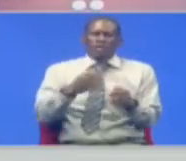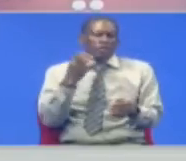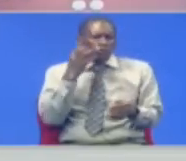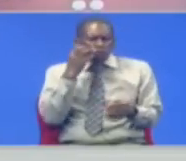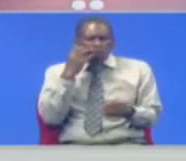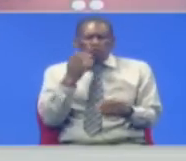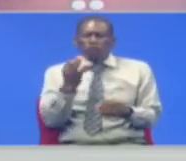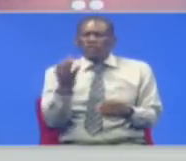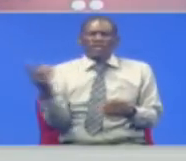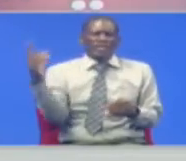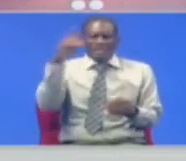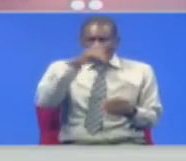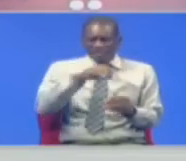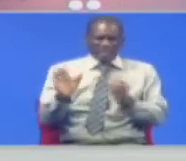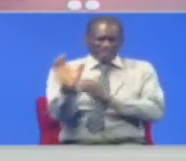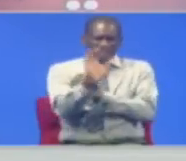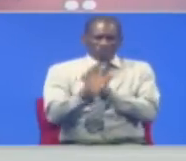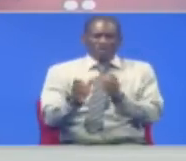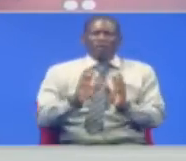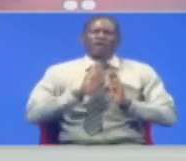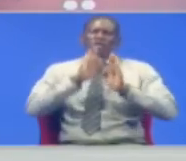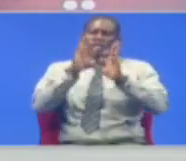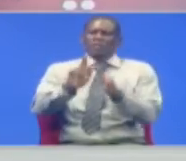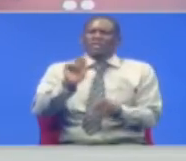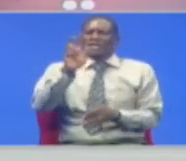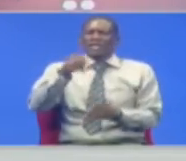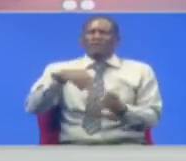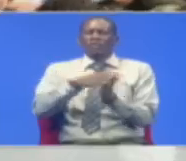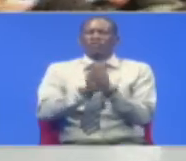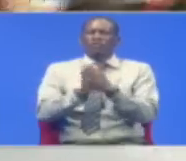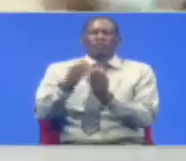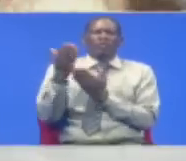nchini. Ripota wetu Kennedy Muridhi na habari hiyo kwa kina.